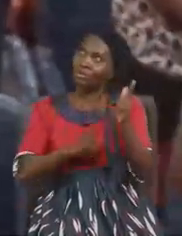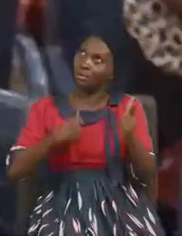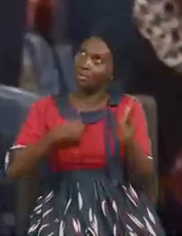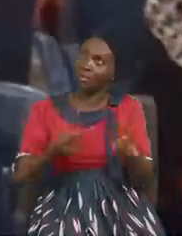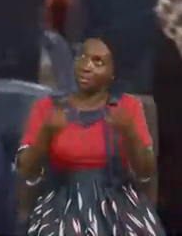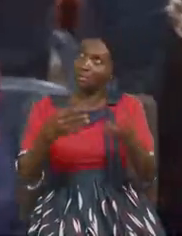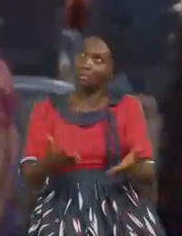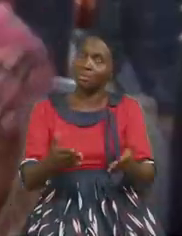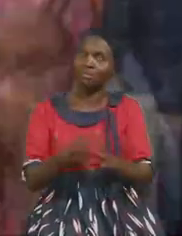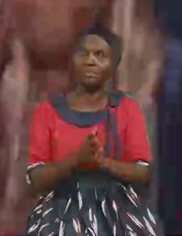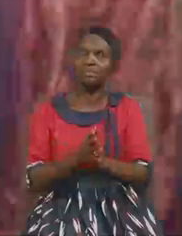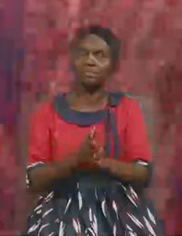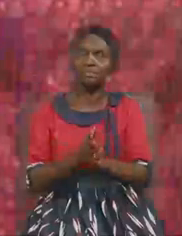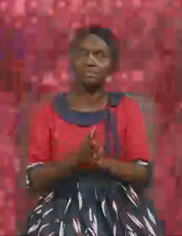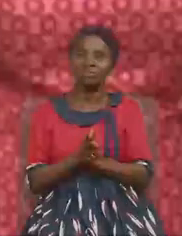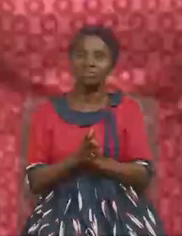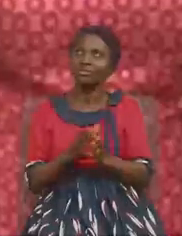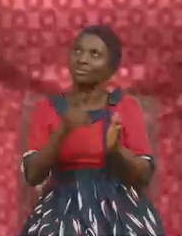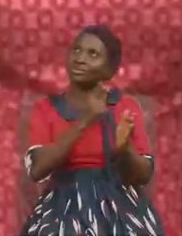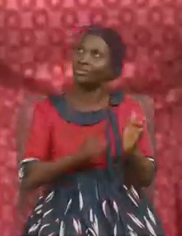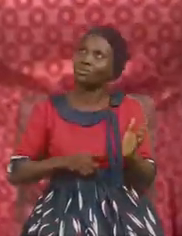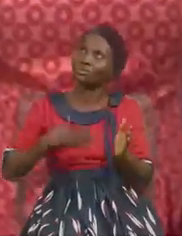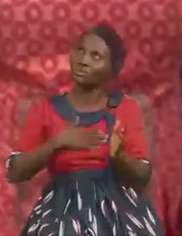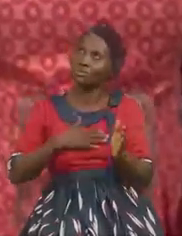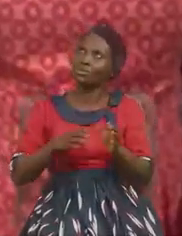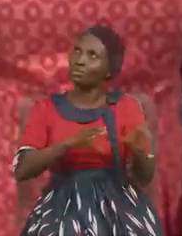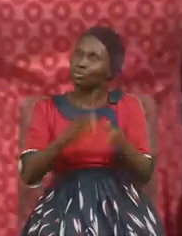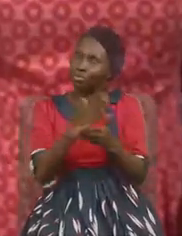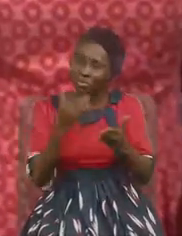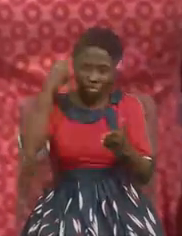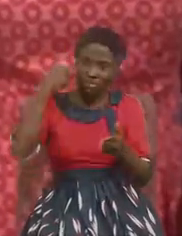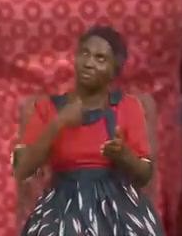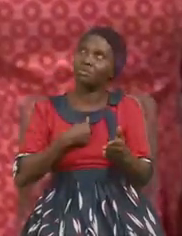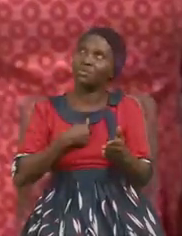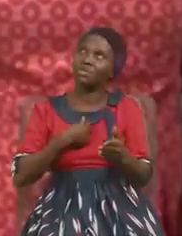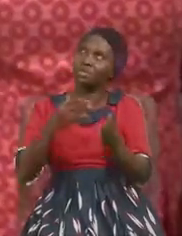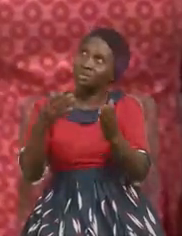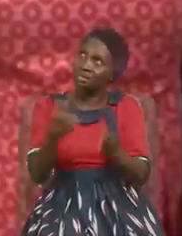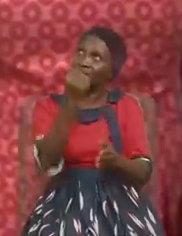Fais quelque chose pour moi. Amène-moi plus haut.